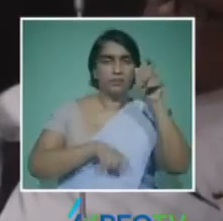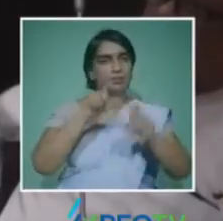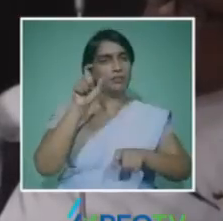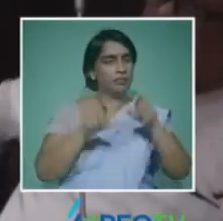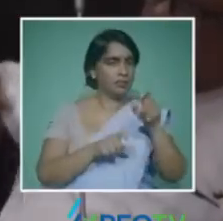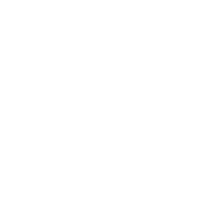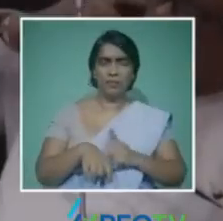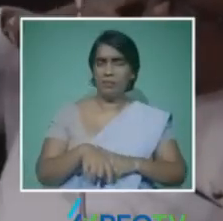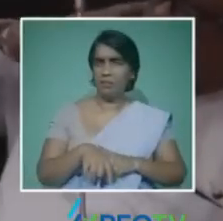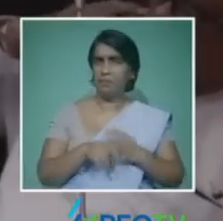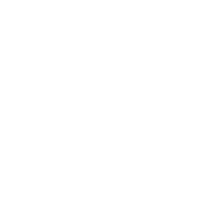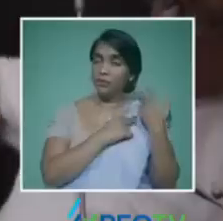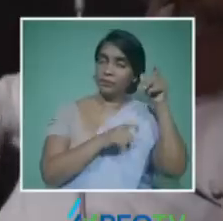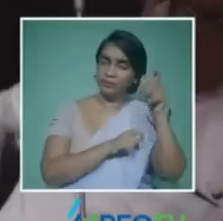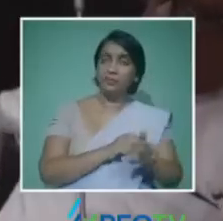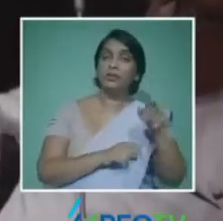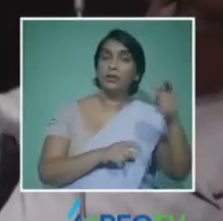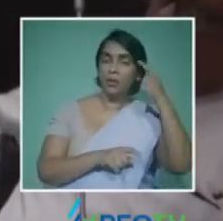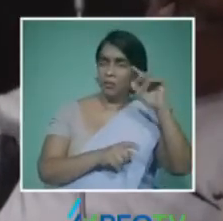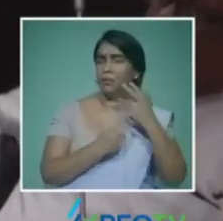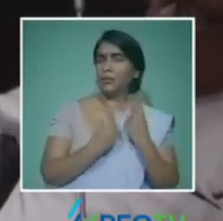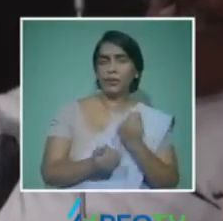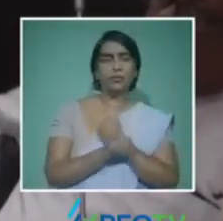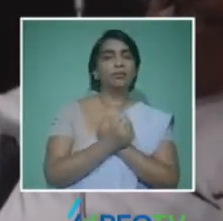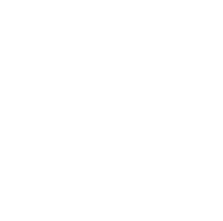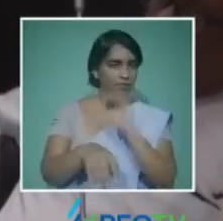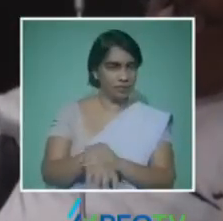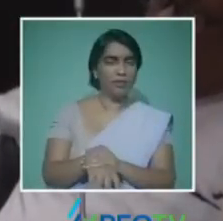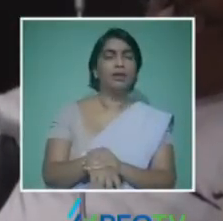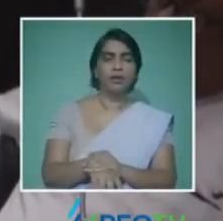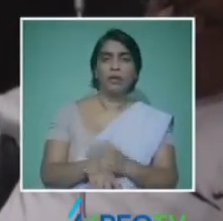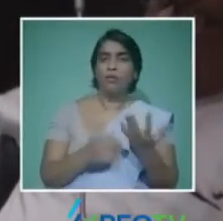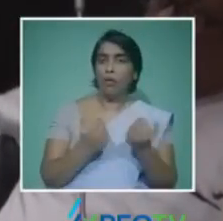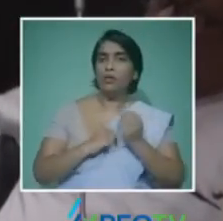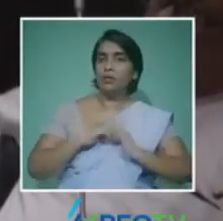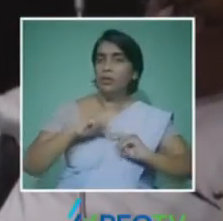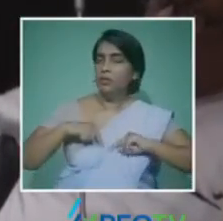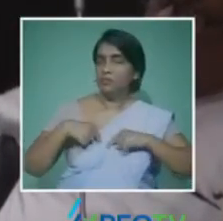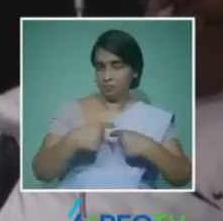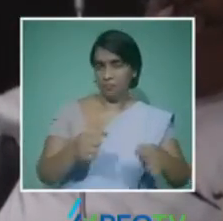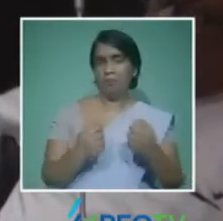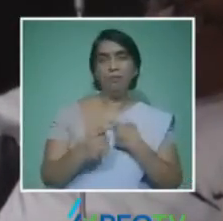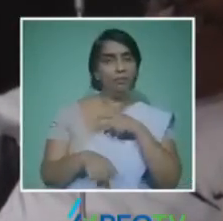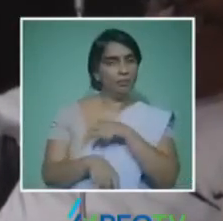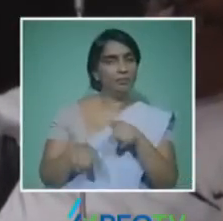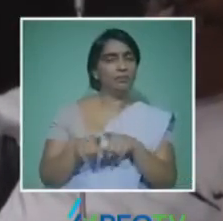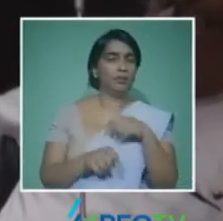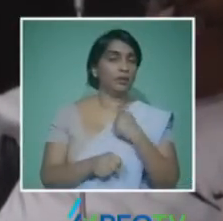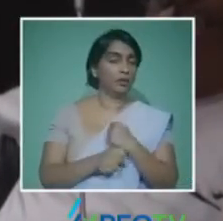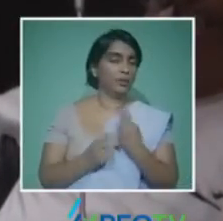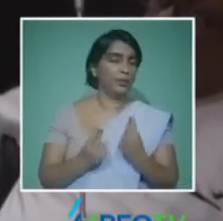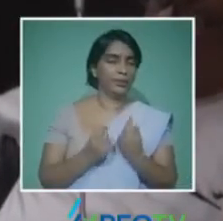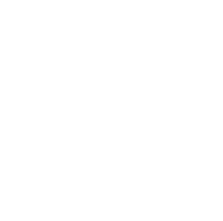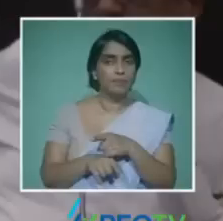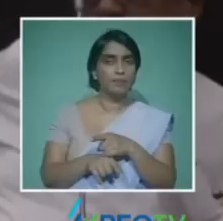තරාතිරමක තනතුරක් හෙබවුවත් ඒ අය වහාම අත්අඩංගුවට ගැනීම හා අවශ්‍ය ක්‍රියාමාර්ග සඳහා රජය වහා